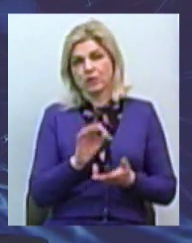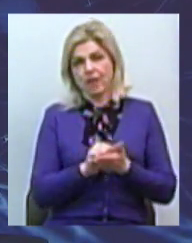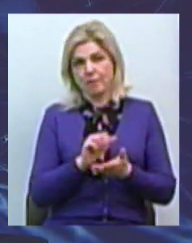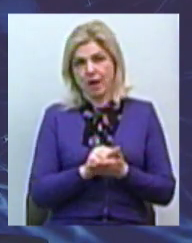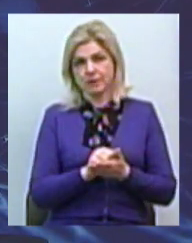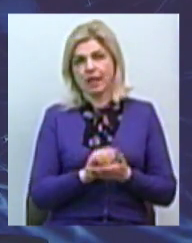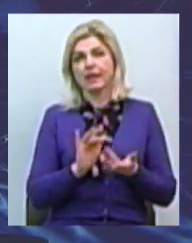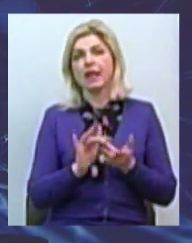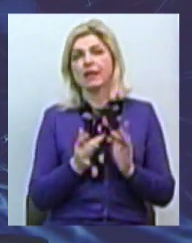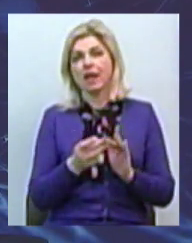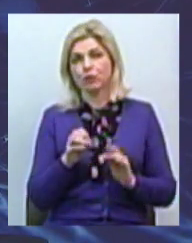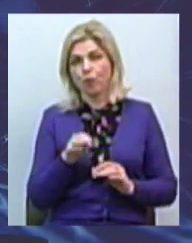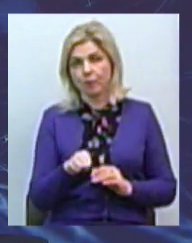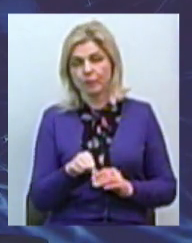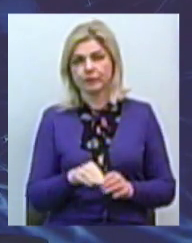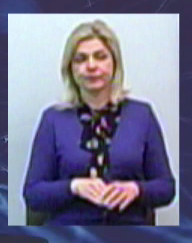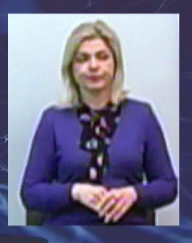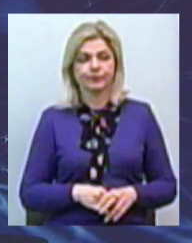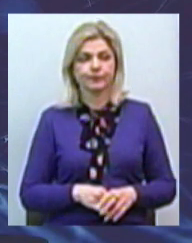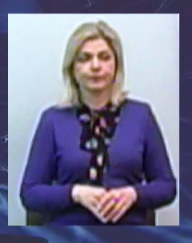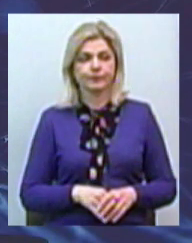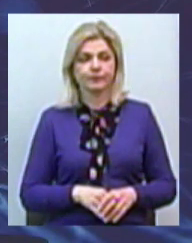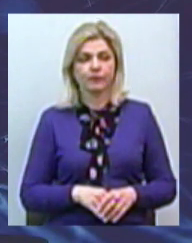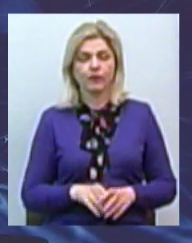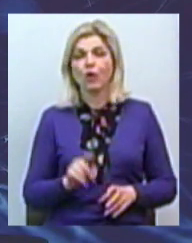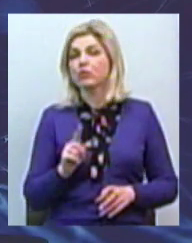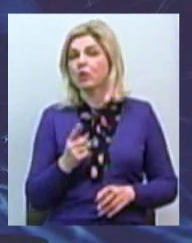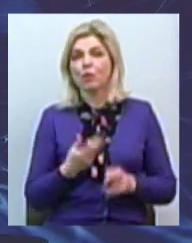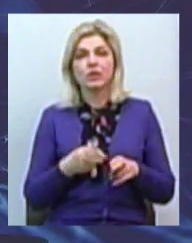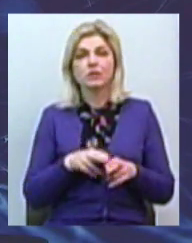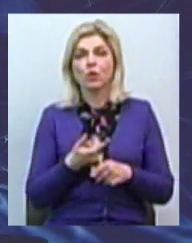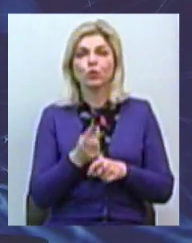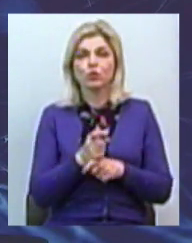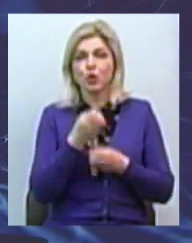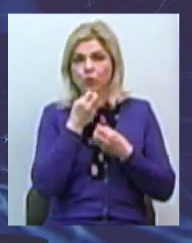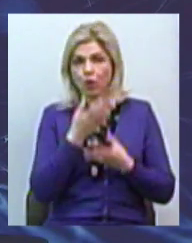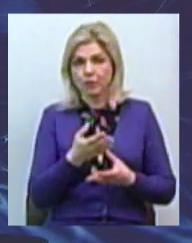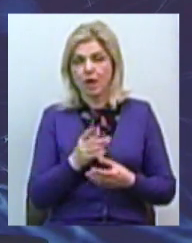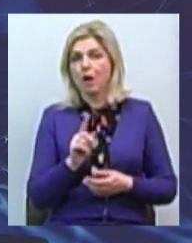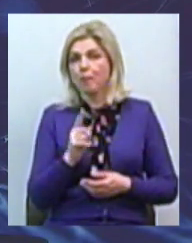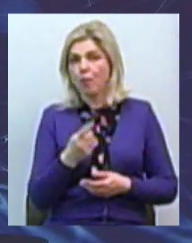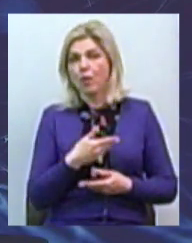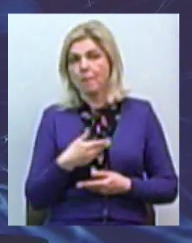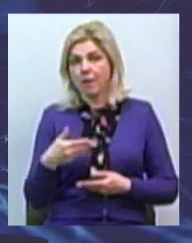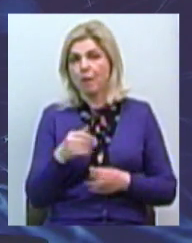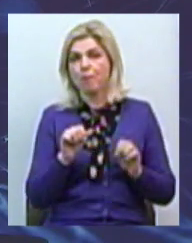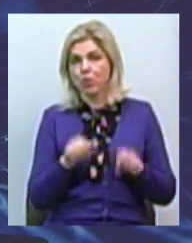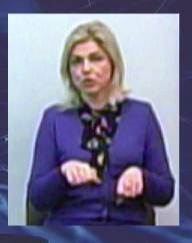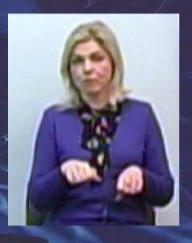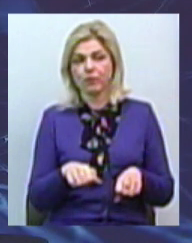І в чому це дуже добре? Тому що це ми можемо таким